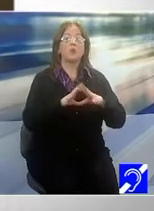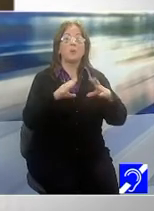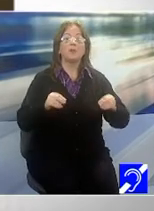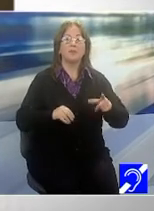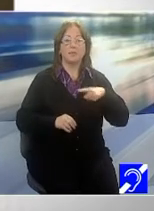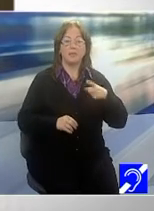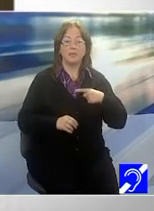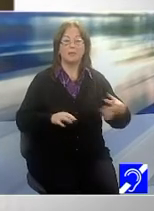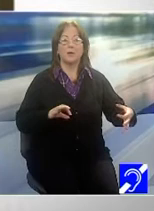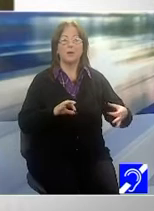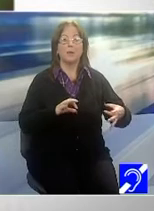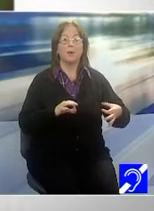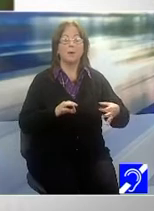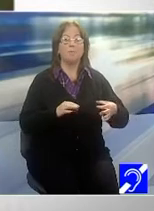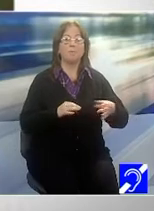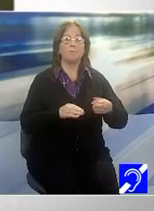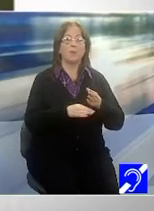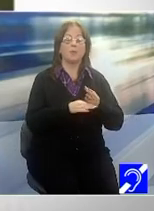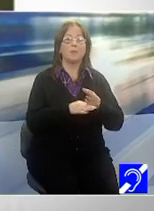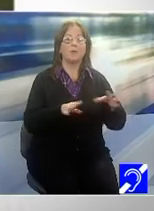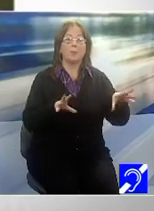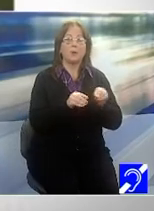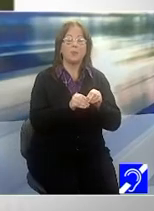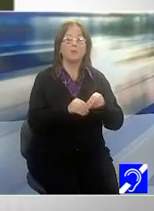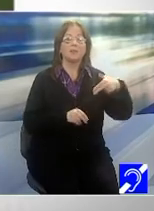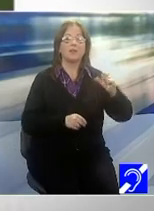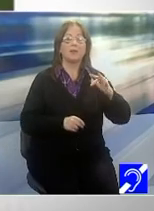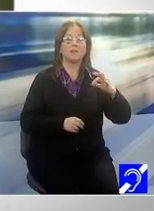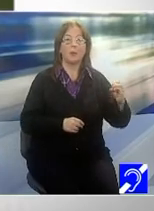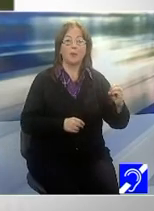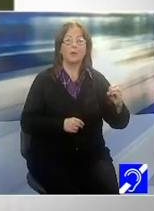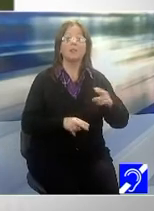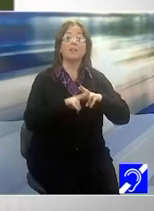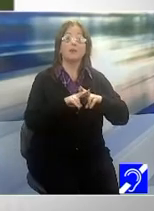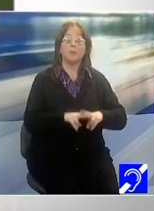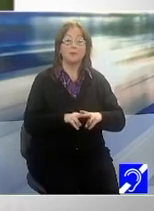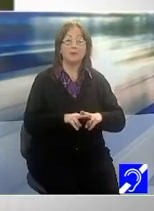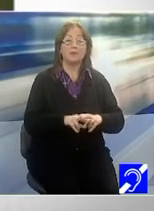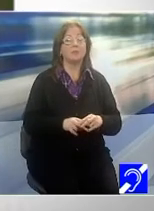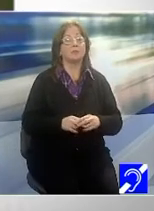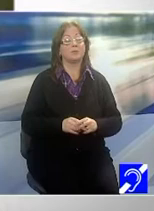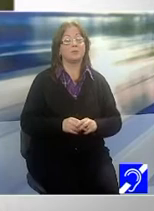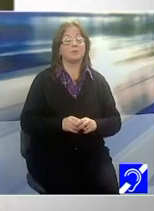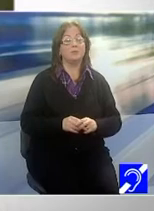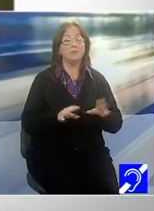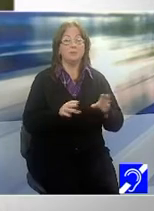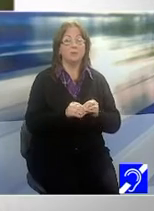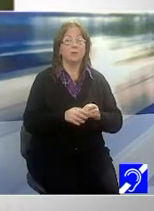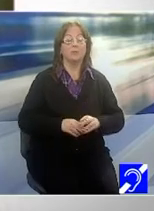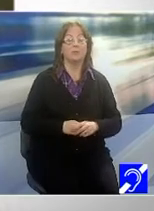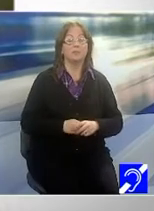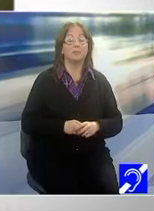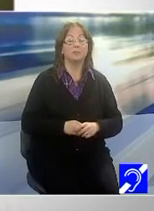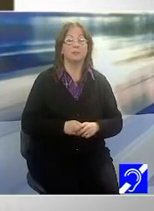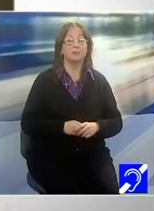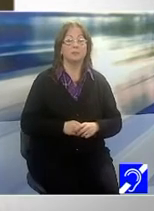parte din NATO. Asta rămâne un element cheie. NATO that we both belong to, our